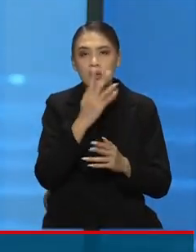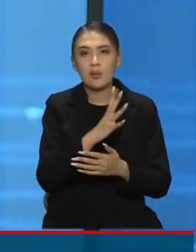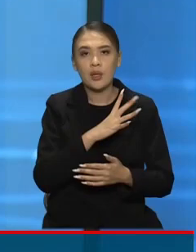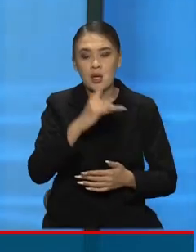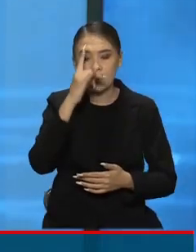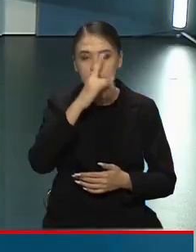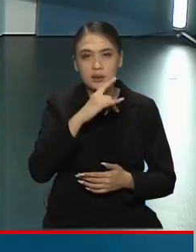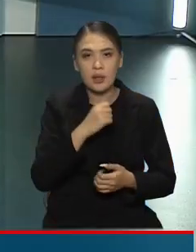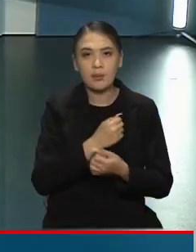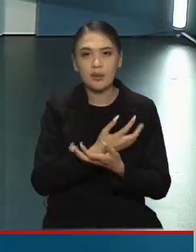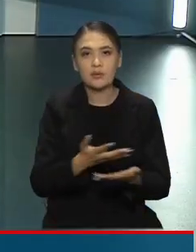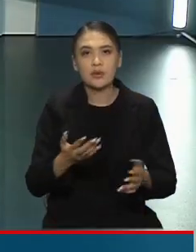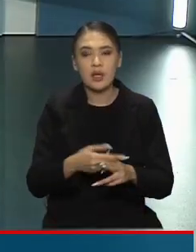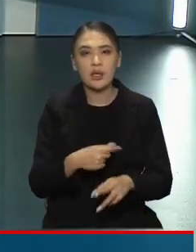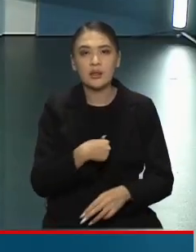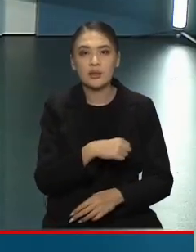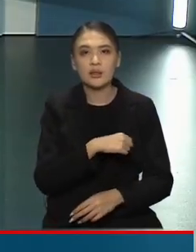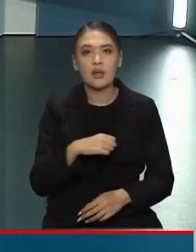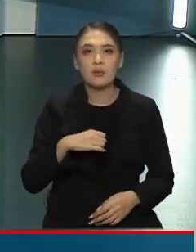национального просвещения? Я сам из села.